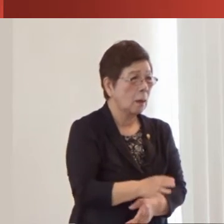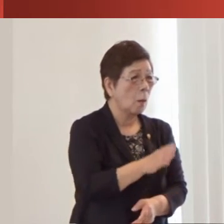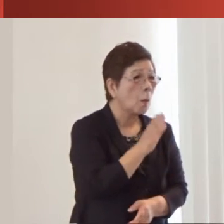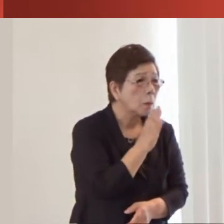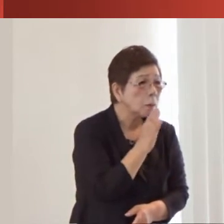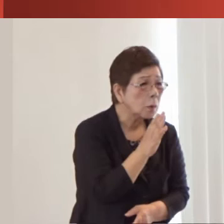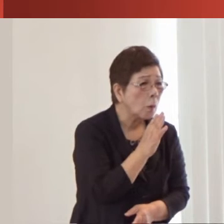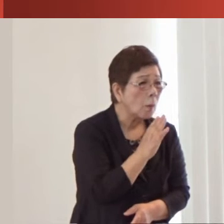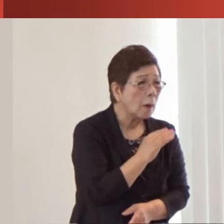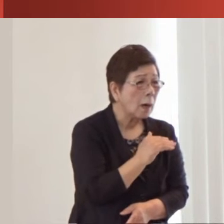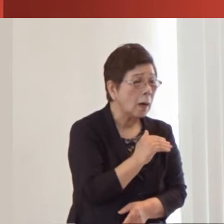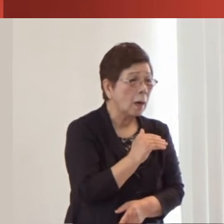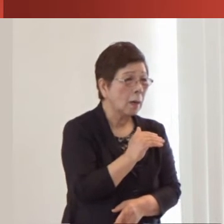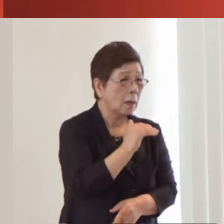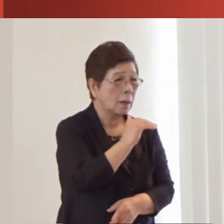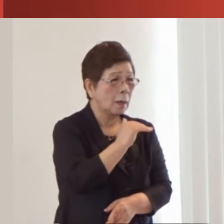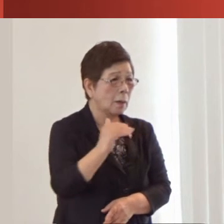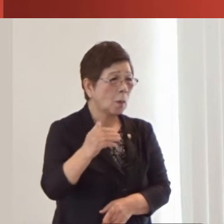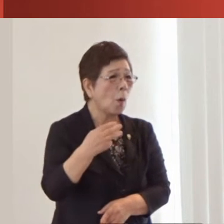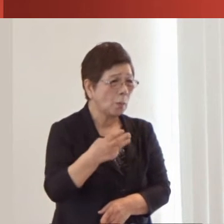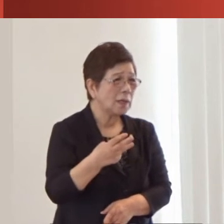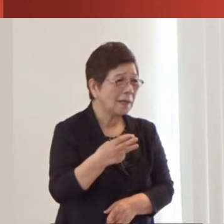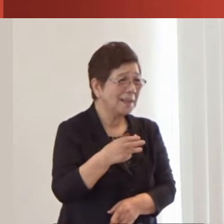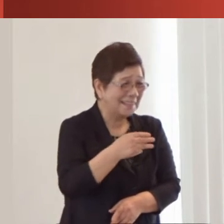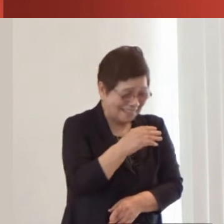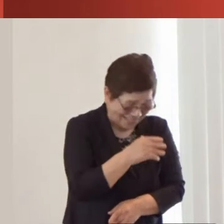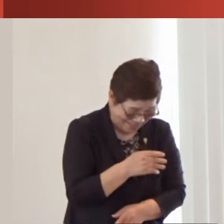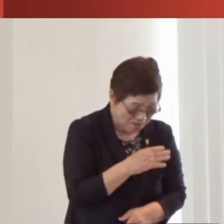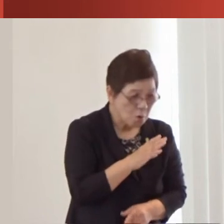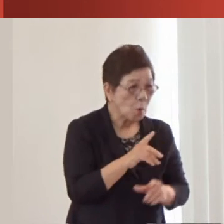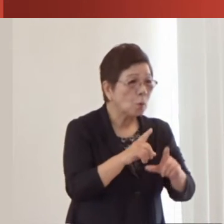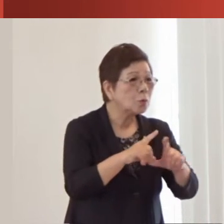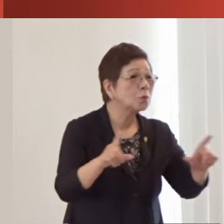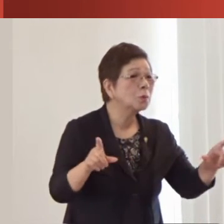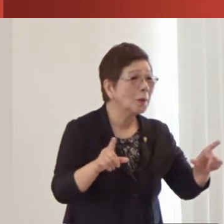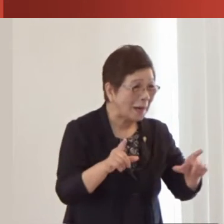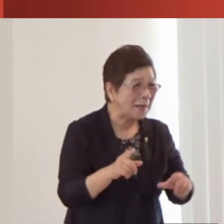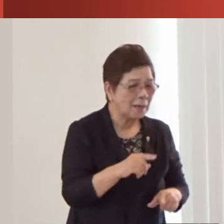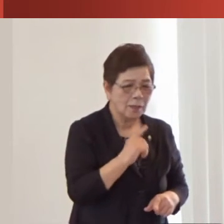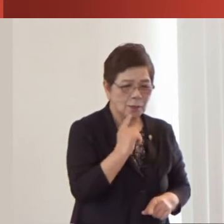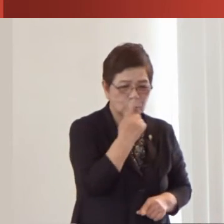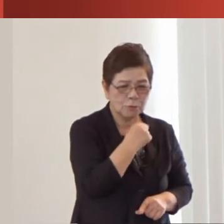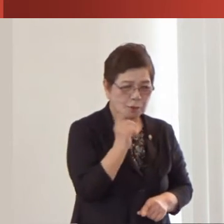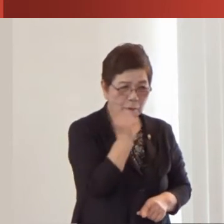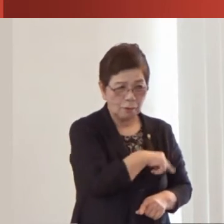ちは、たちの悪いゴミですよ。ゴミとしてもね、たちが悪いです、